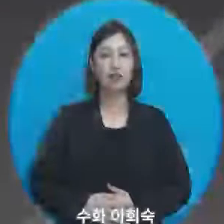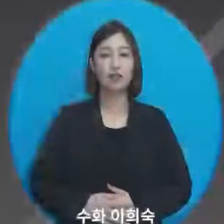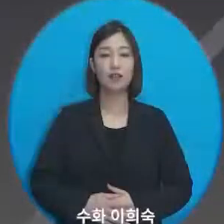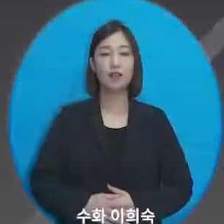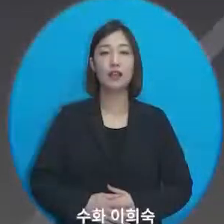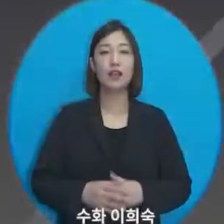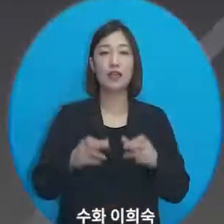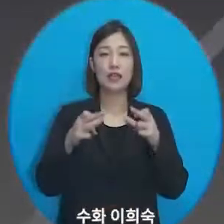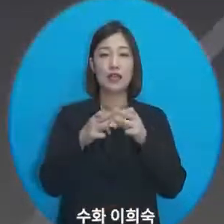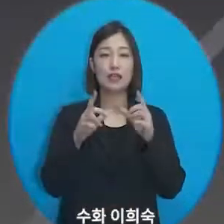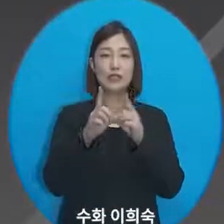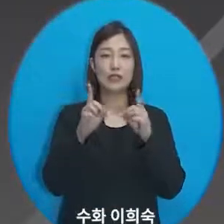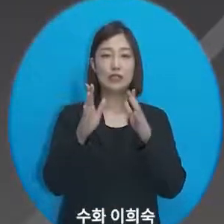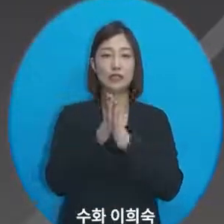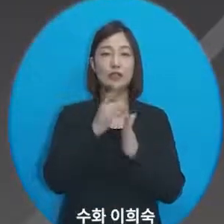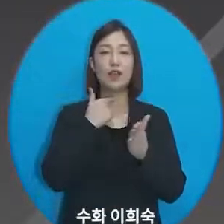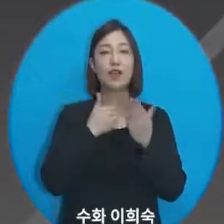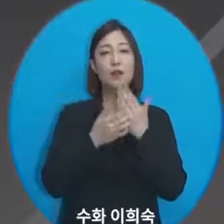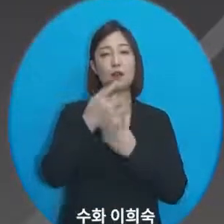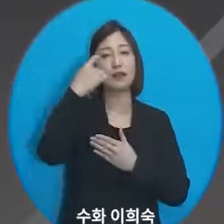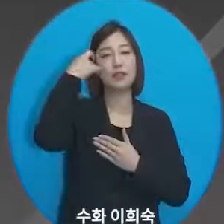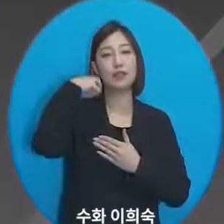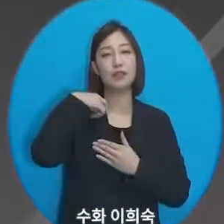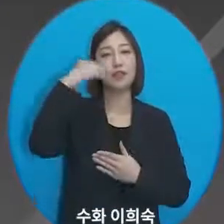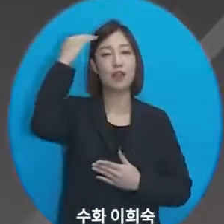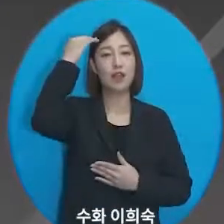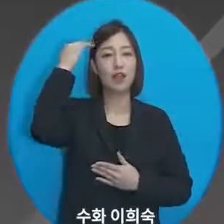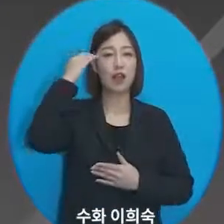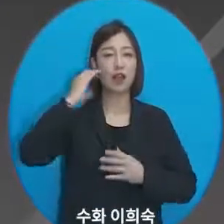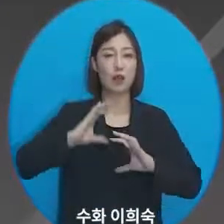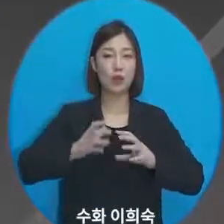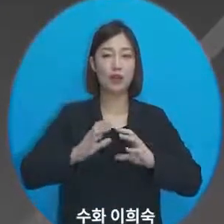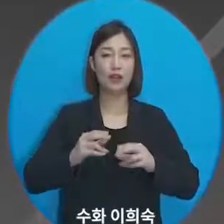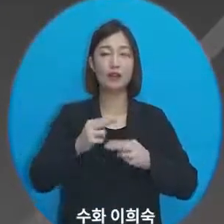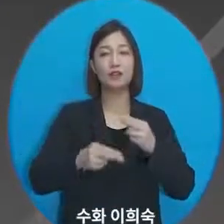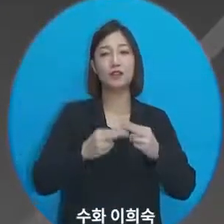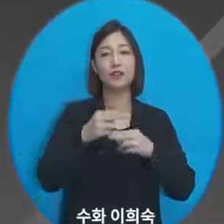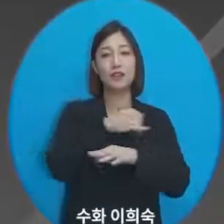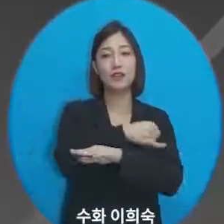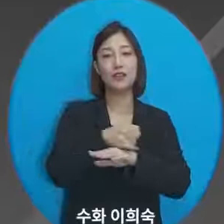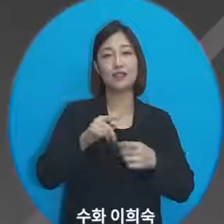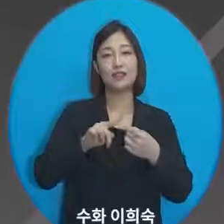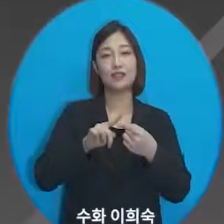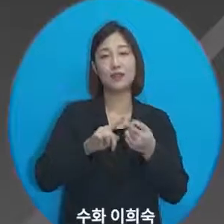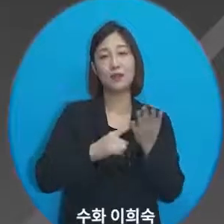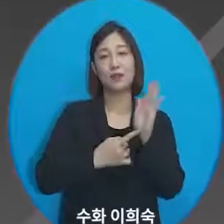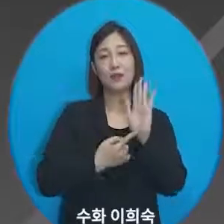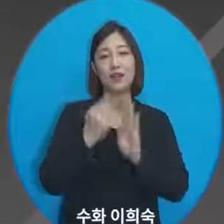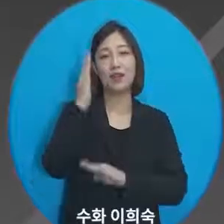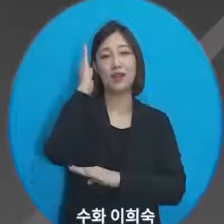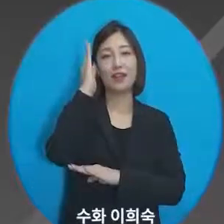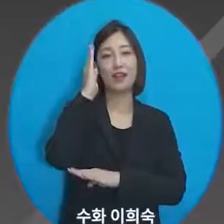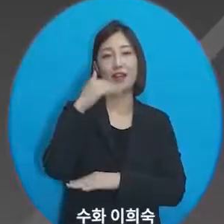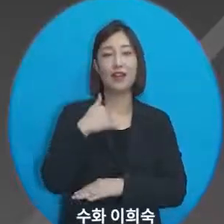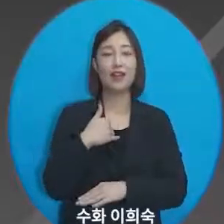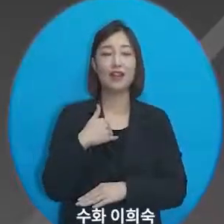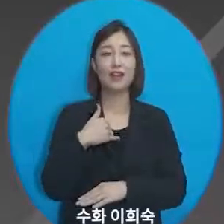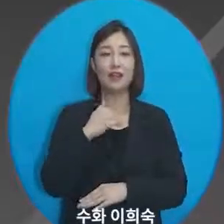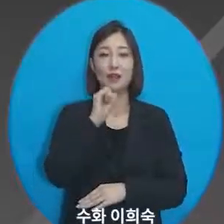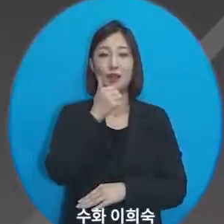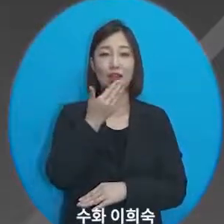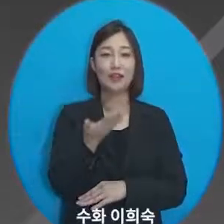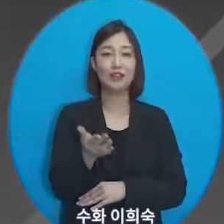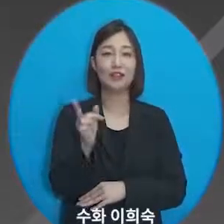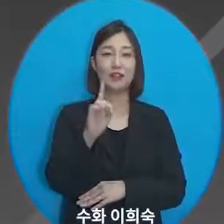예, 장애인이 체감하고 바라는 한국의 유니버설 디자인이라는 발표를 할 한국척수장애인협회